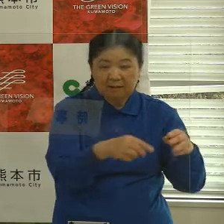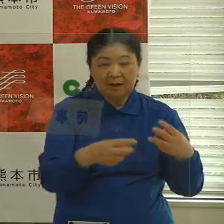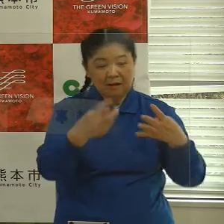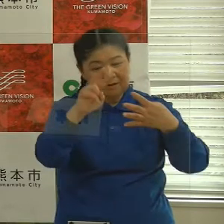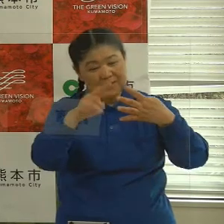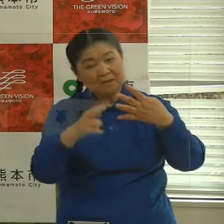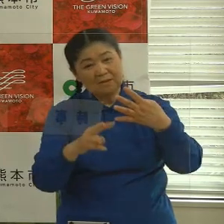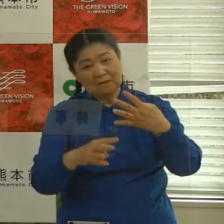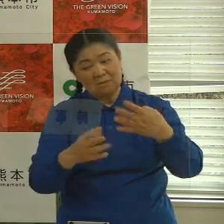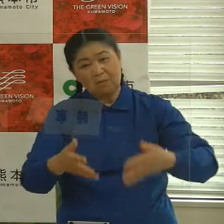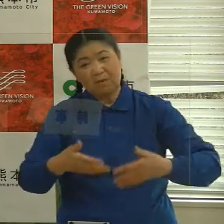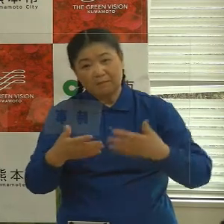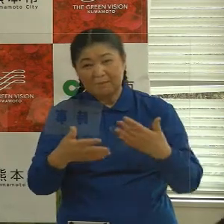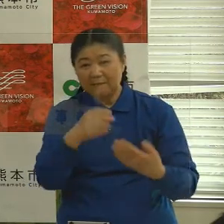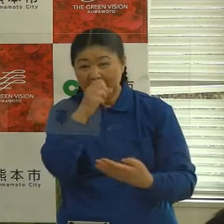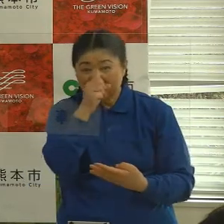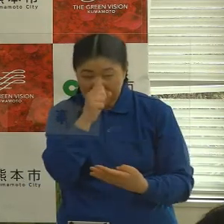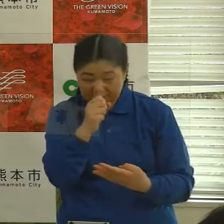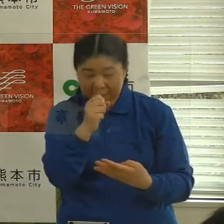いいですし、